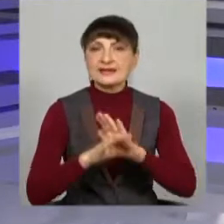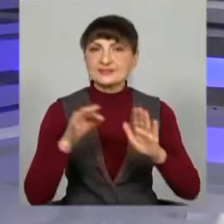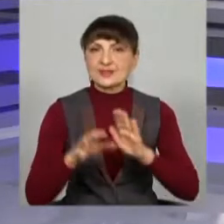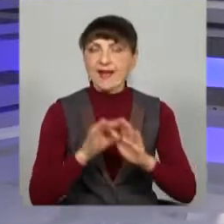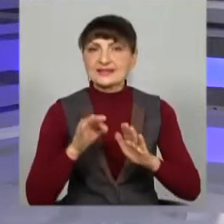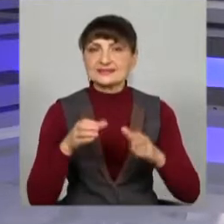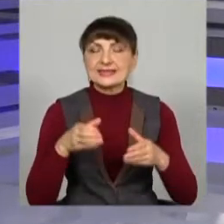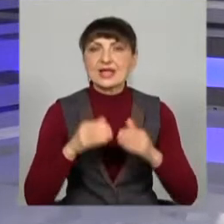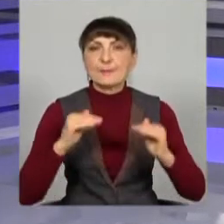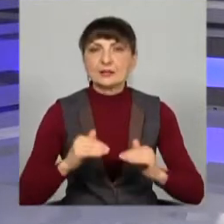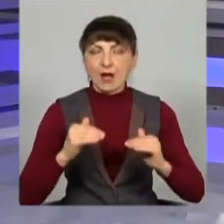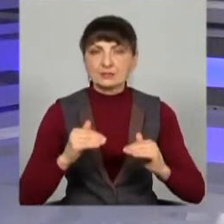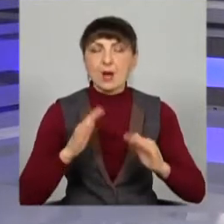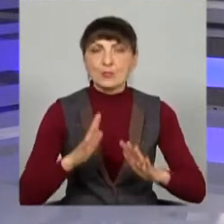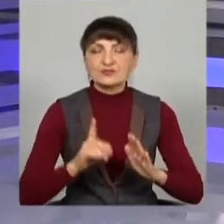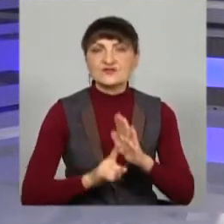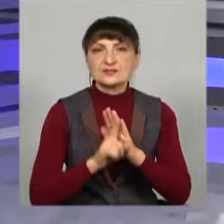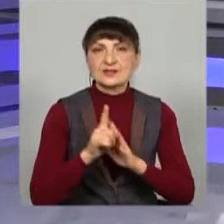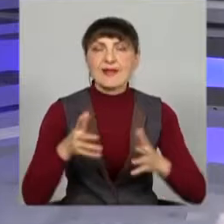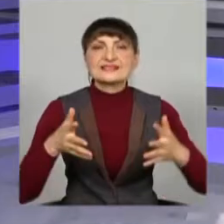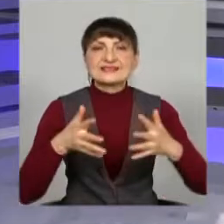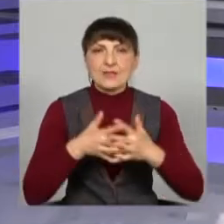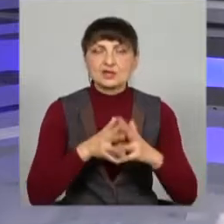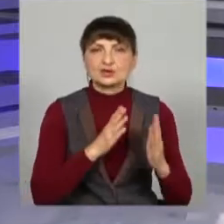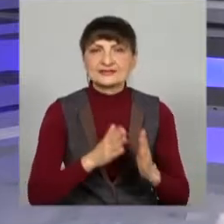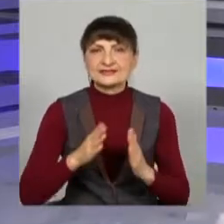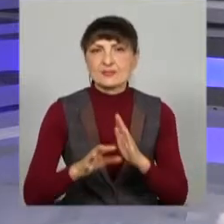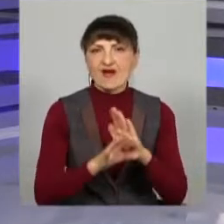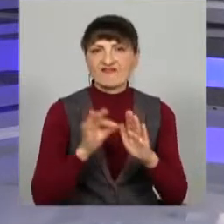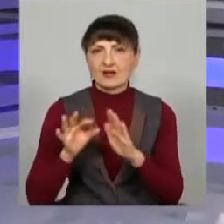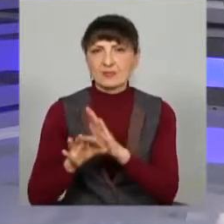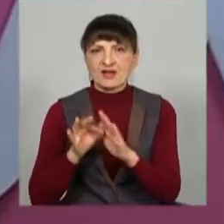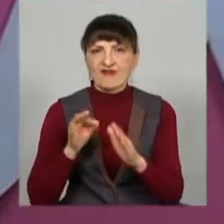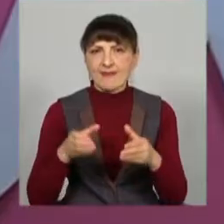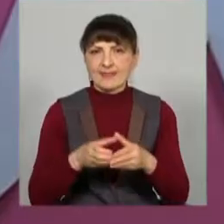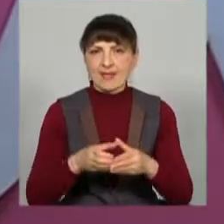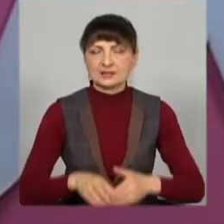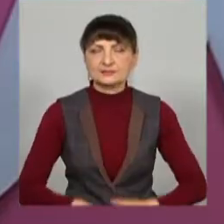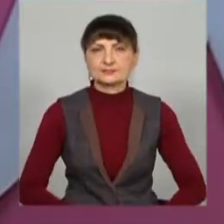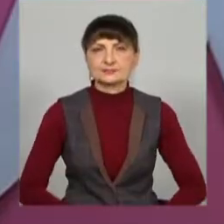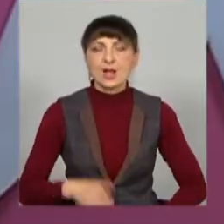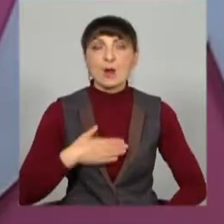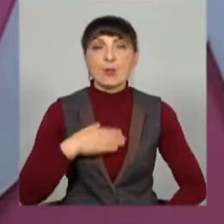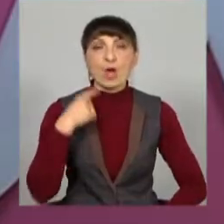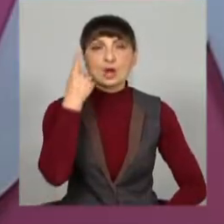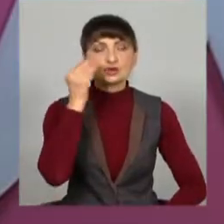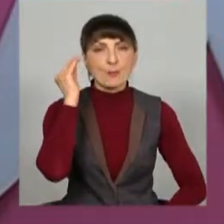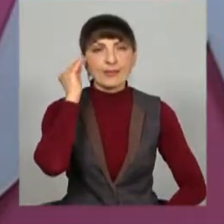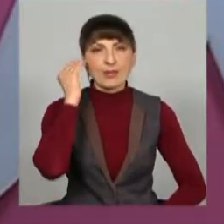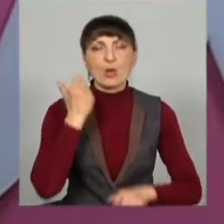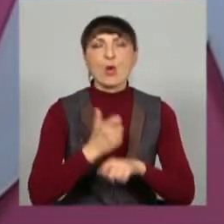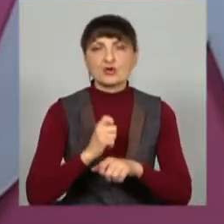Нижней палаты парламента будет внедрена смешанная система формирования. Мое личное мнение